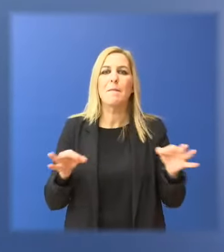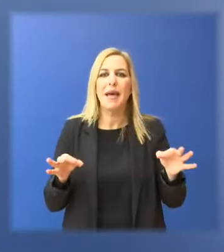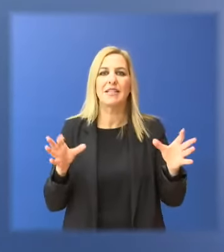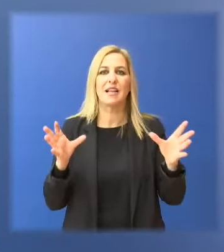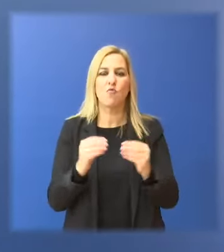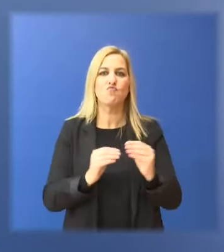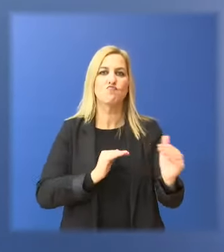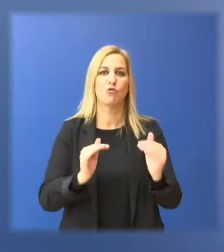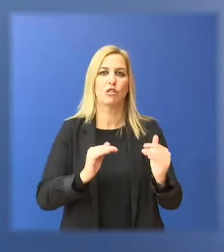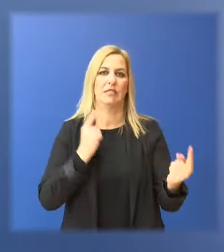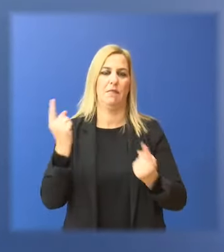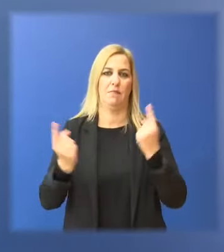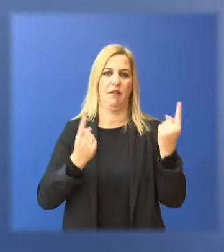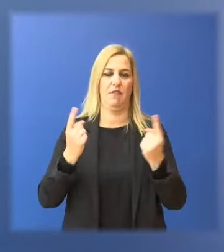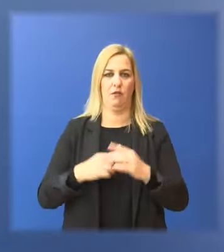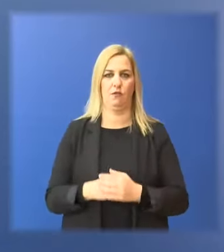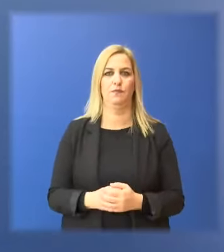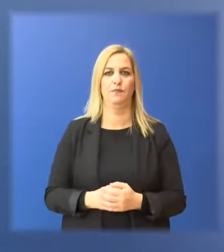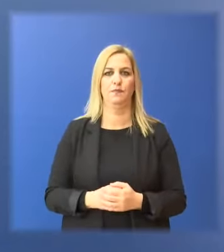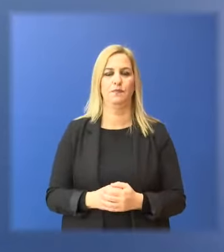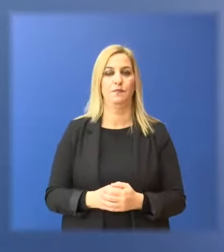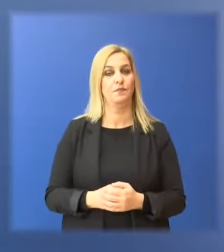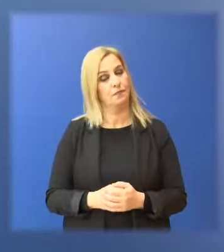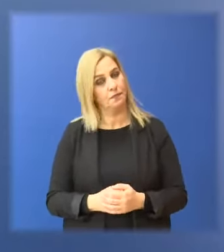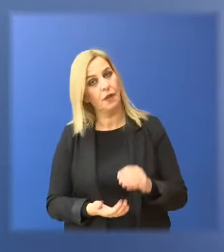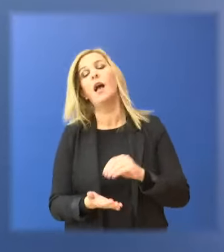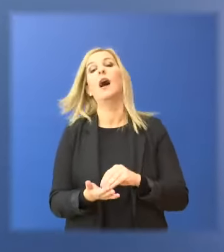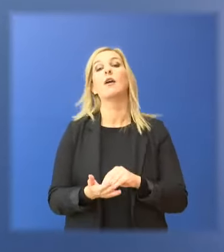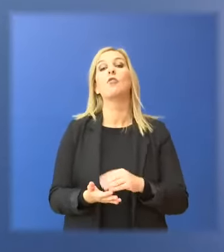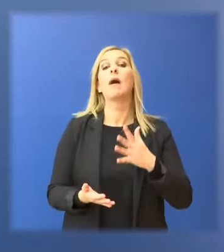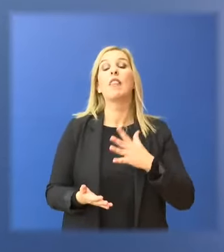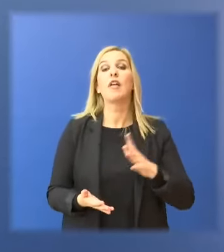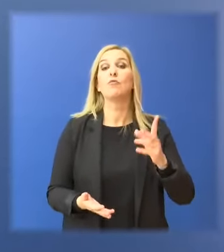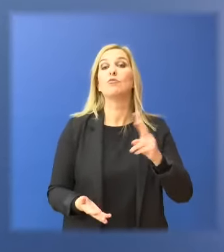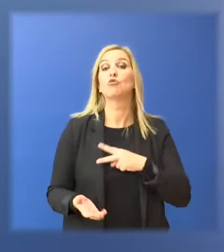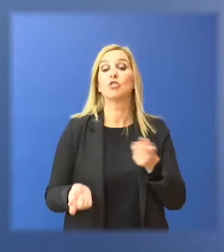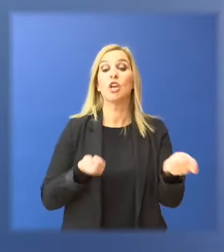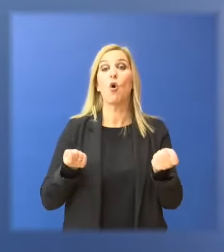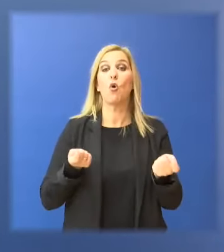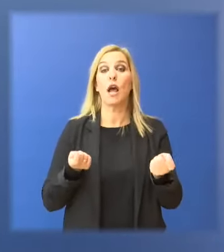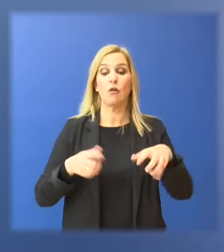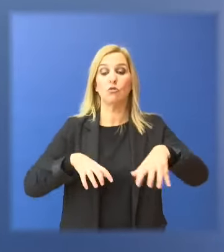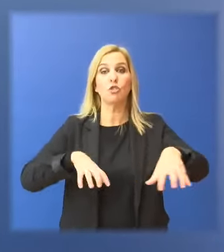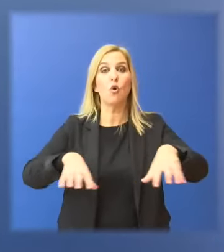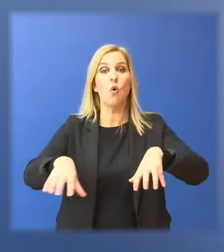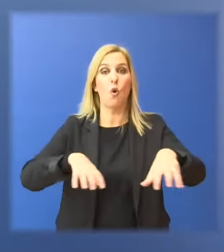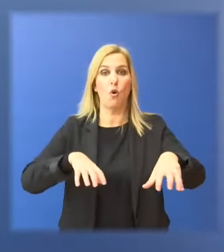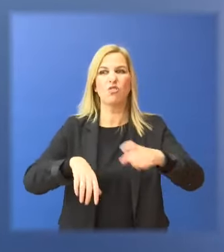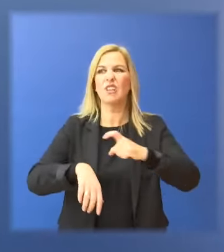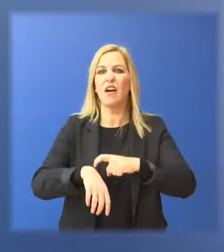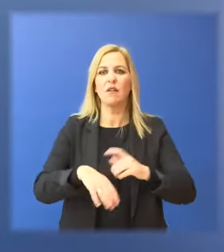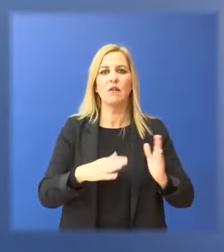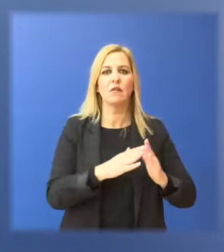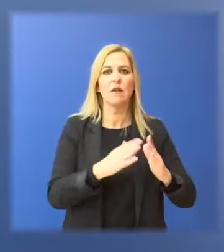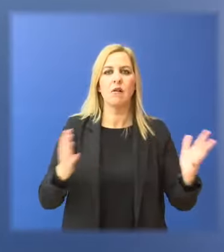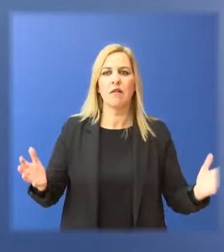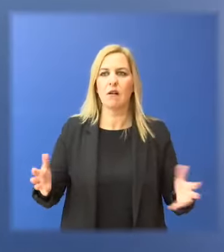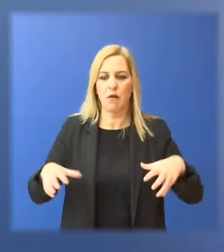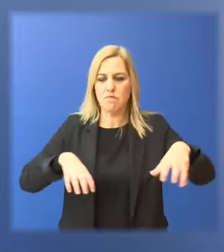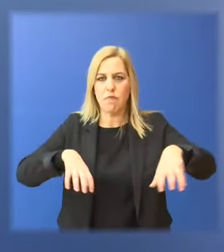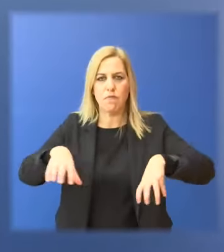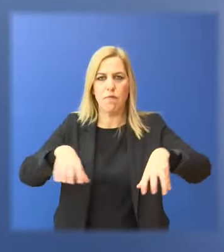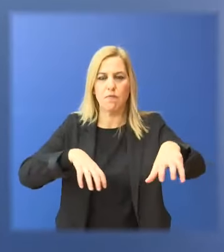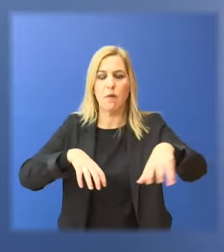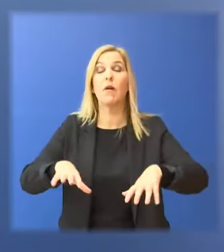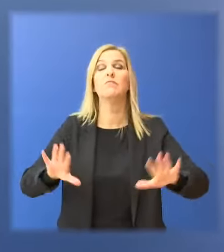για την προστασία του περιβάλλοντος. Προωθείται παράλληλα η ορθολογική οργάνωση του χώρου και αντιμετωπίζεται η άναρχη ή και η αυθαίρετη